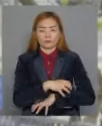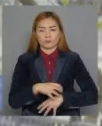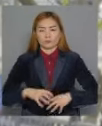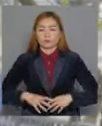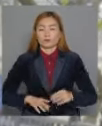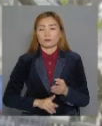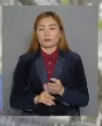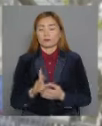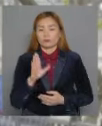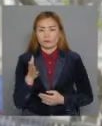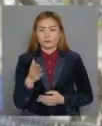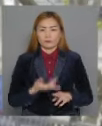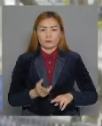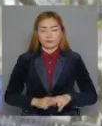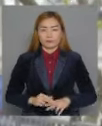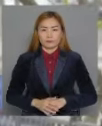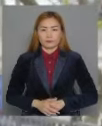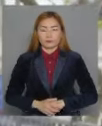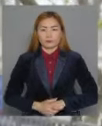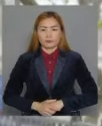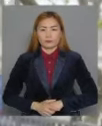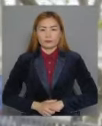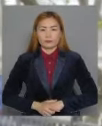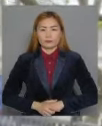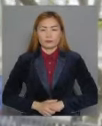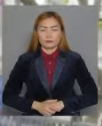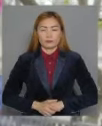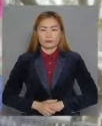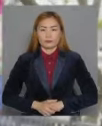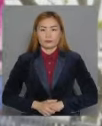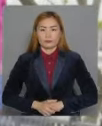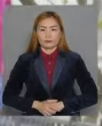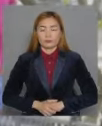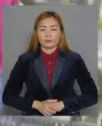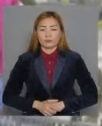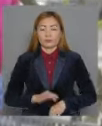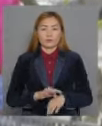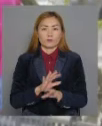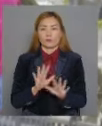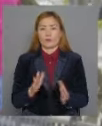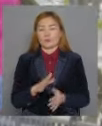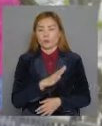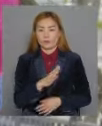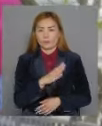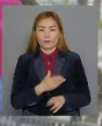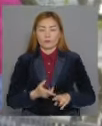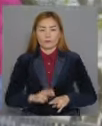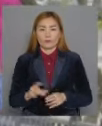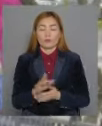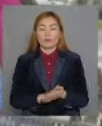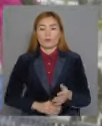өртпелер пайда болып, құрғақ жөтел пайда болады. Сондай-сондай симптомдары бар. Енді